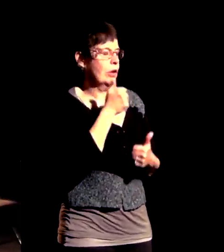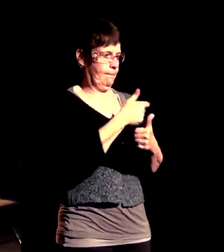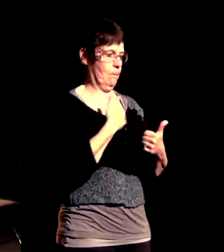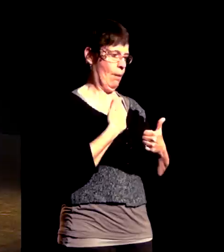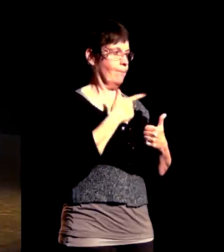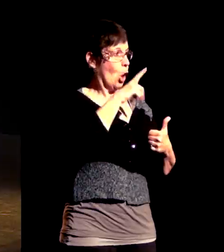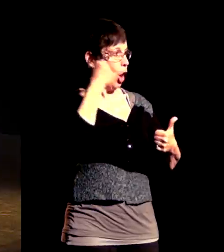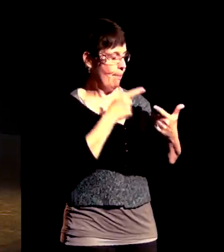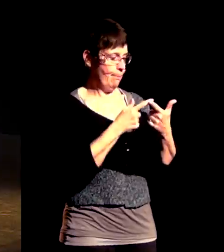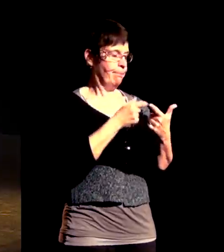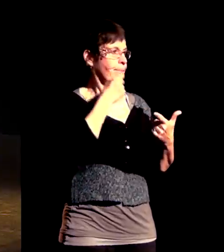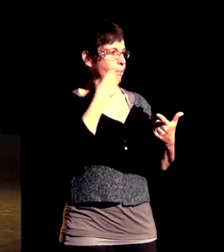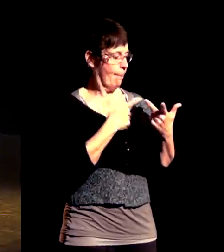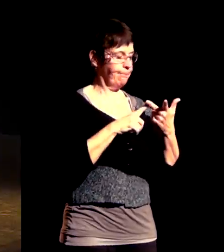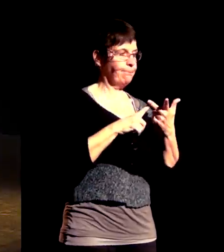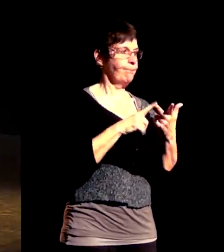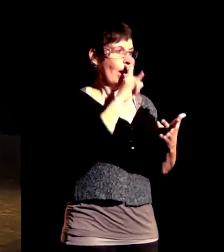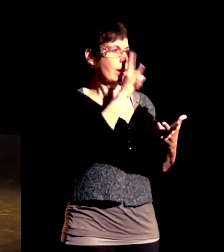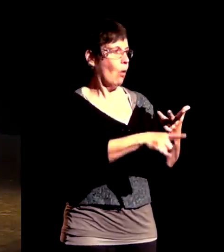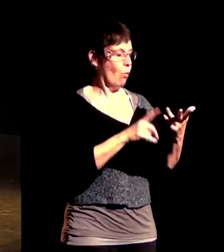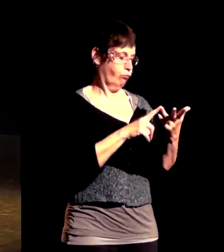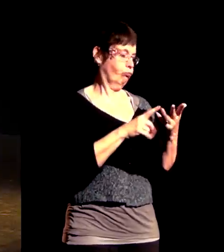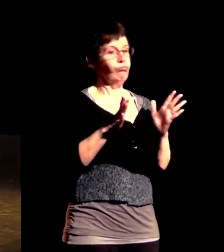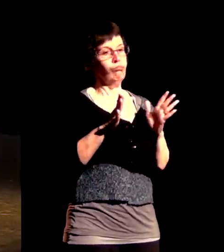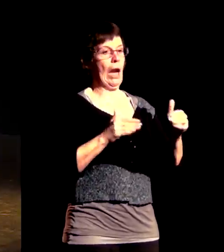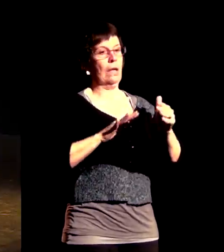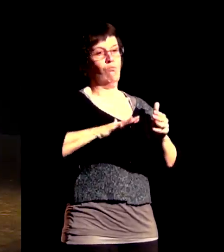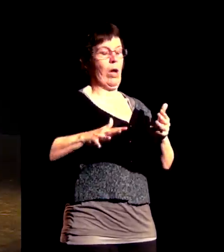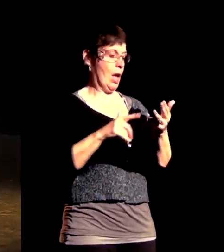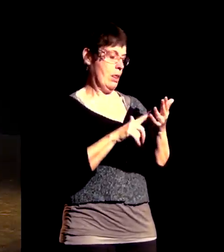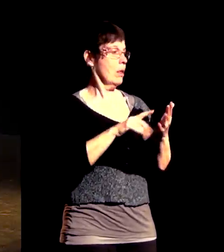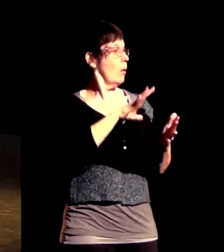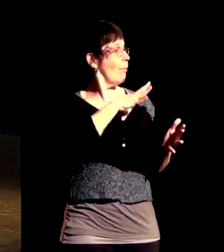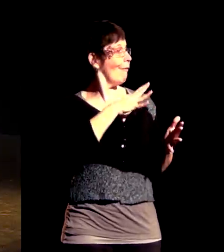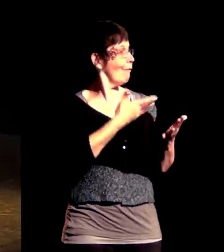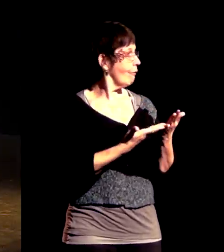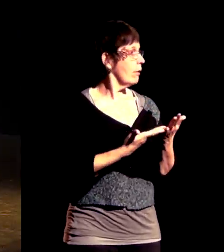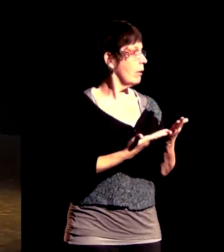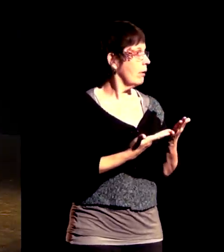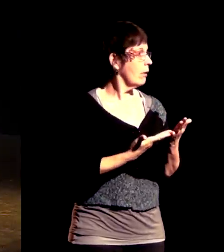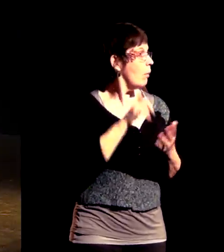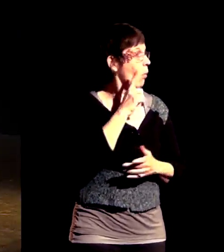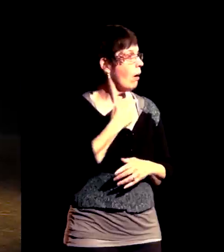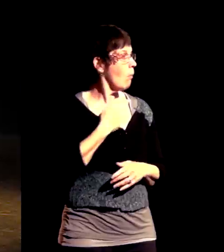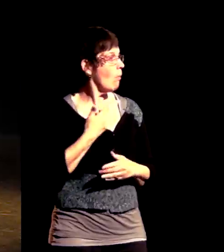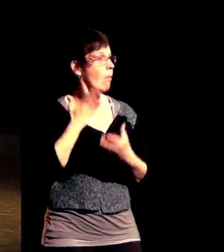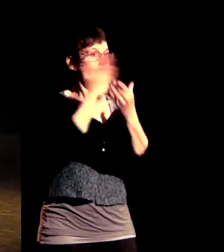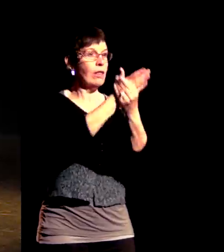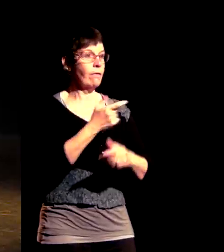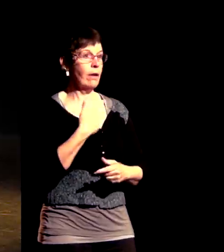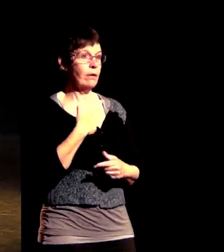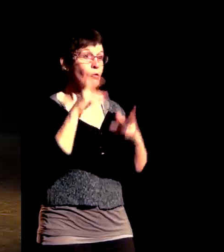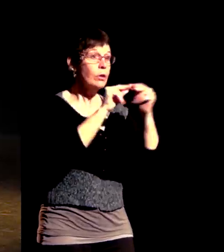hétéro, plutôt de classe moyenne, j'ai fait des études supérieures, je suis prof. Qu'est-ce que je fous là à vous parler des rapports de domination?